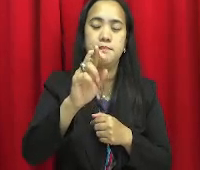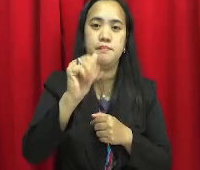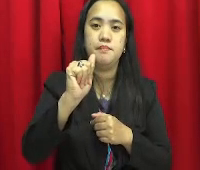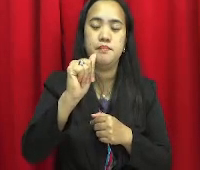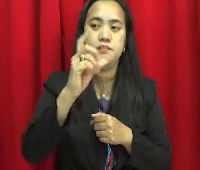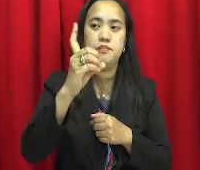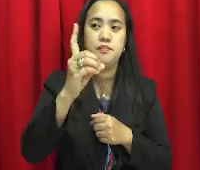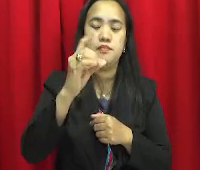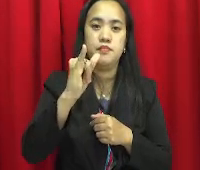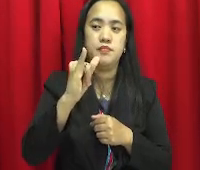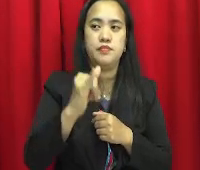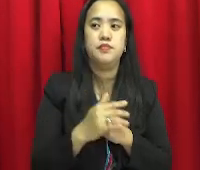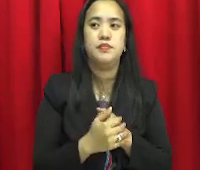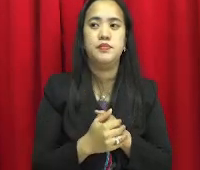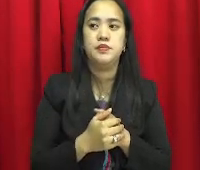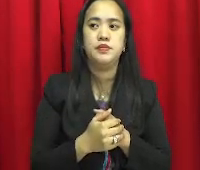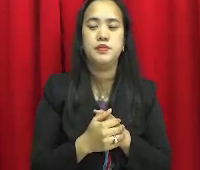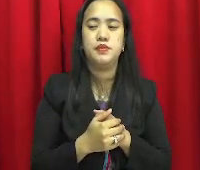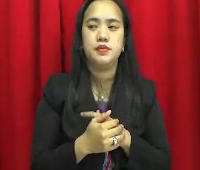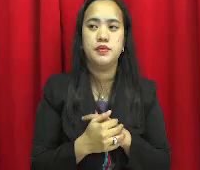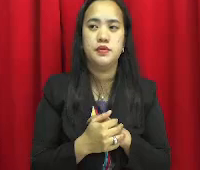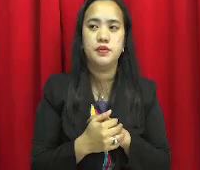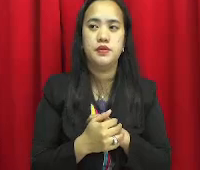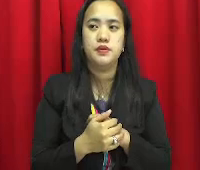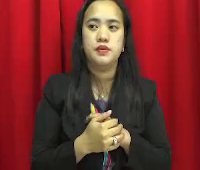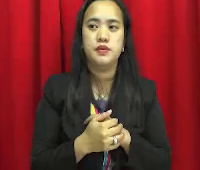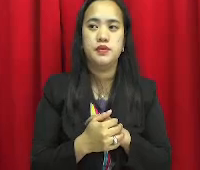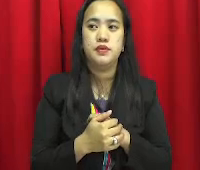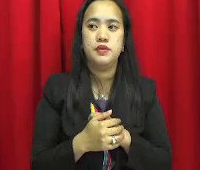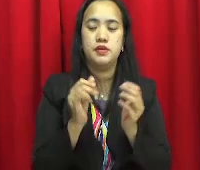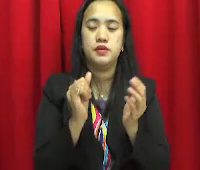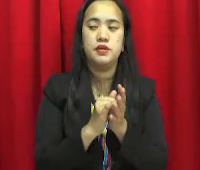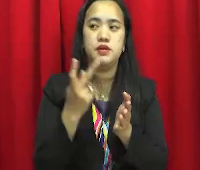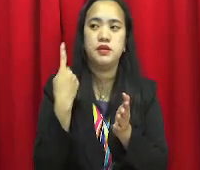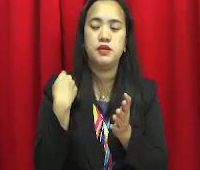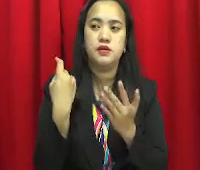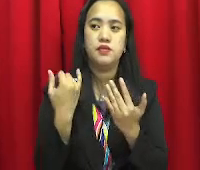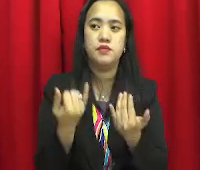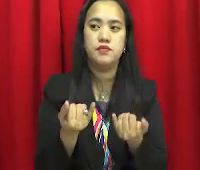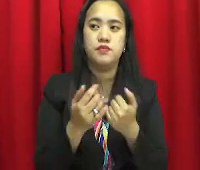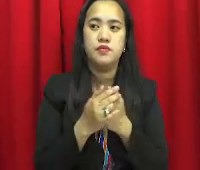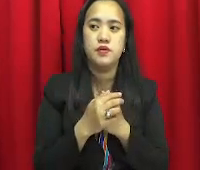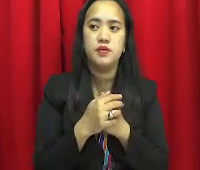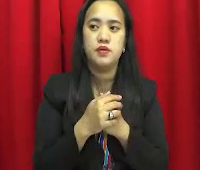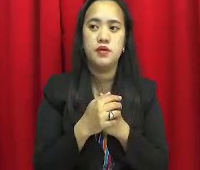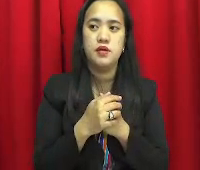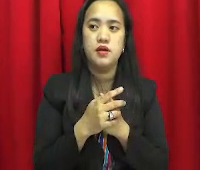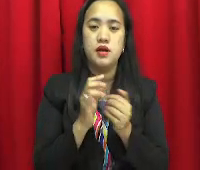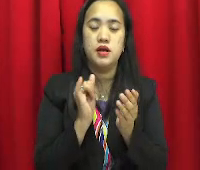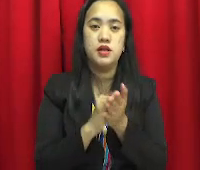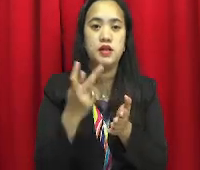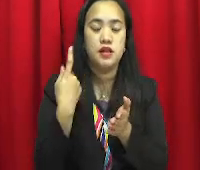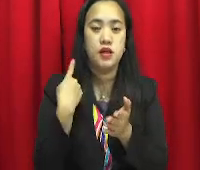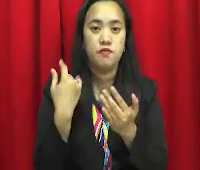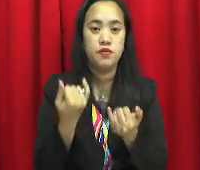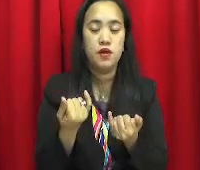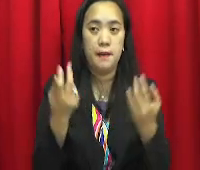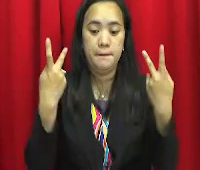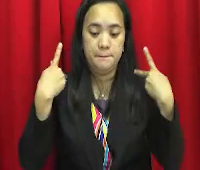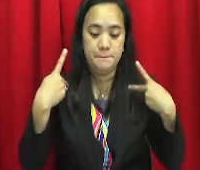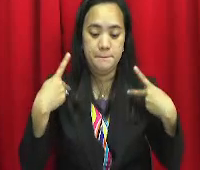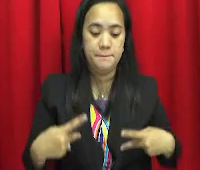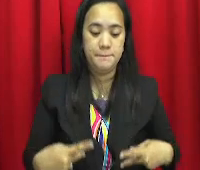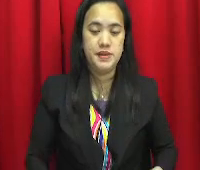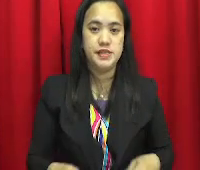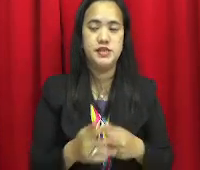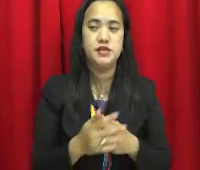Adi, merong physical na nararamdaman, hindi maganda ngayon si Adi, na ikaw yung personal talaga nag-aalaga sa kanya. Ako ngayon